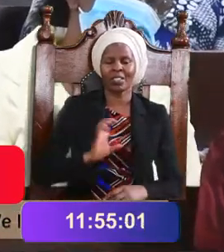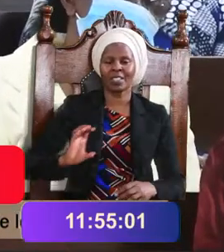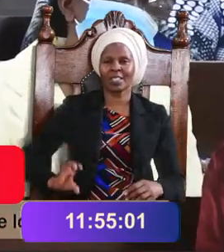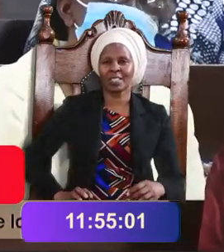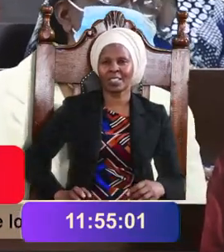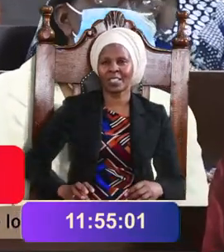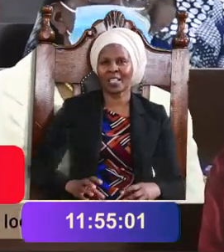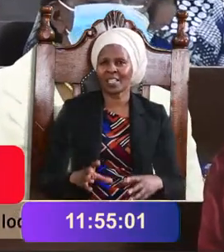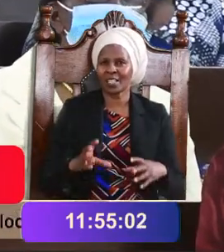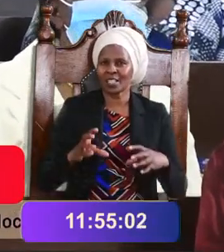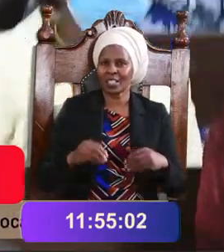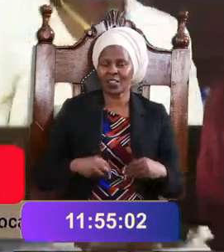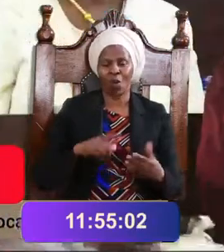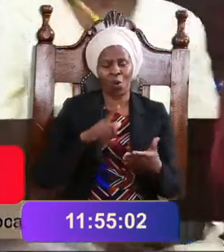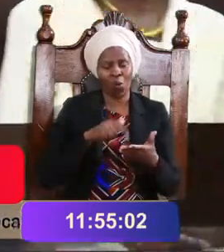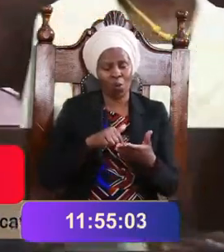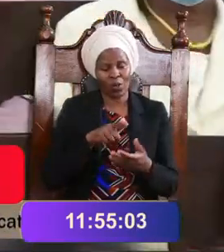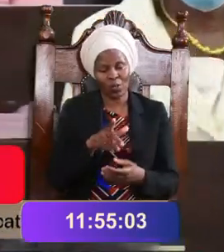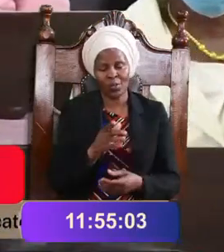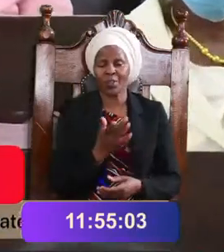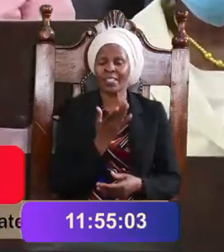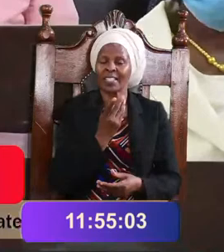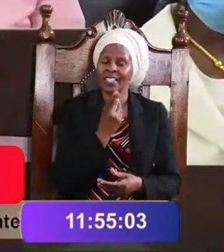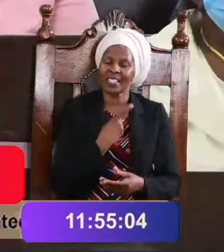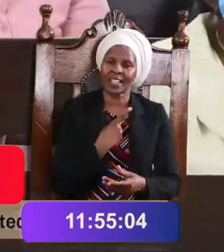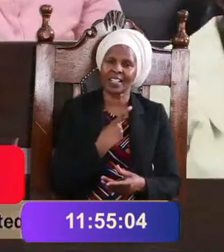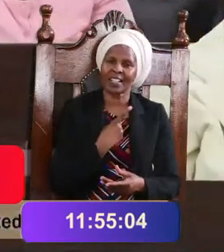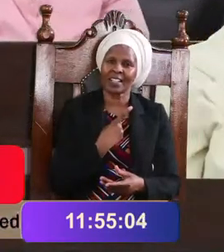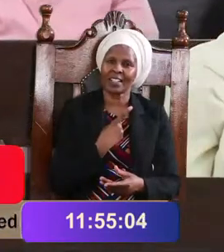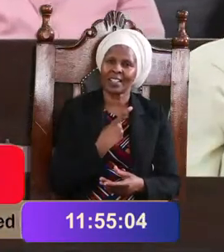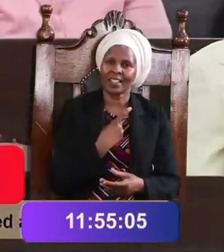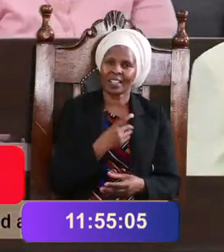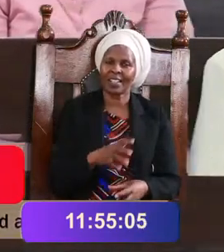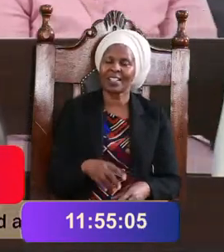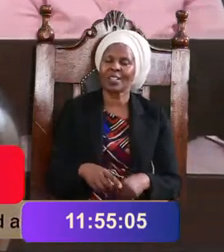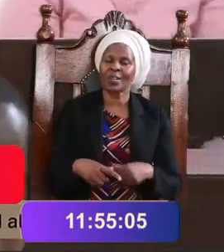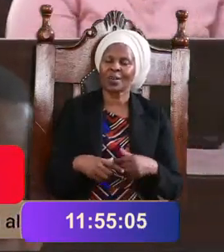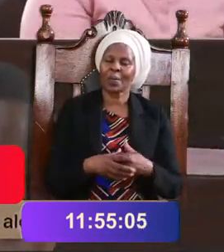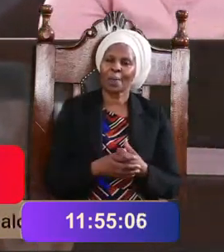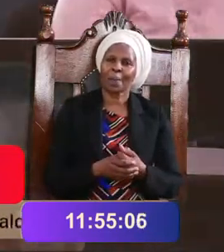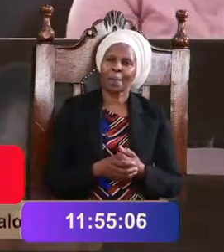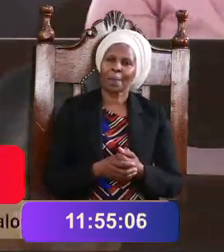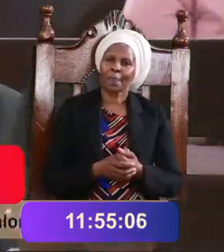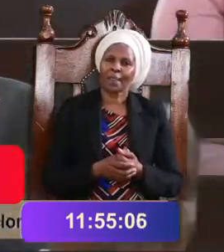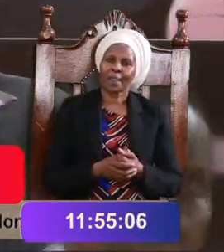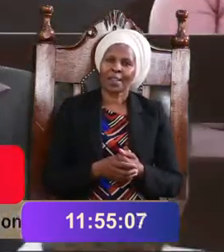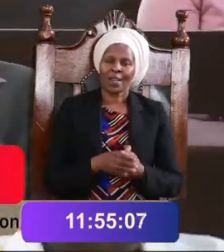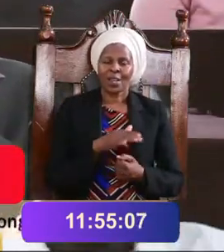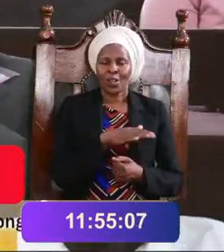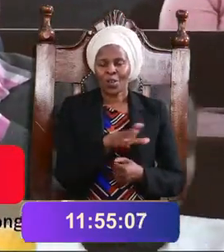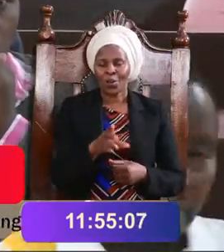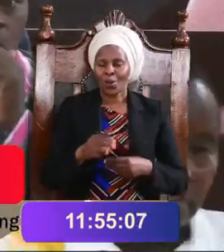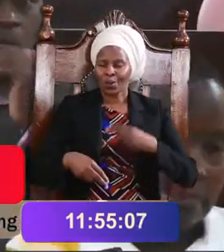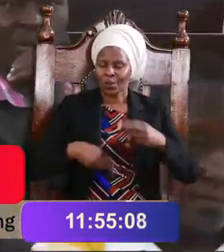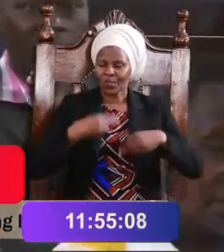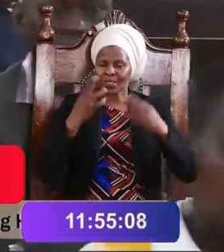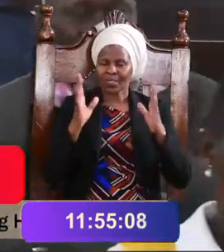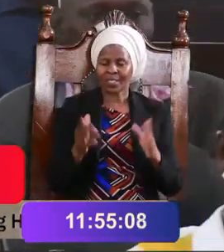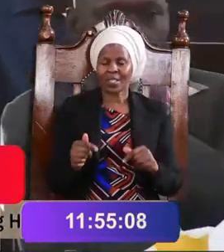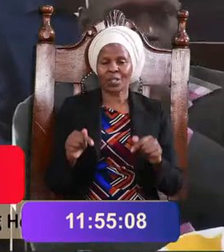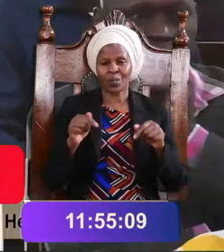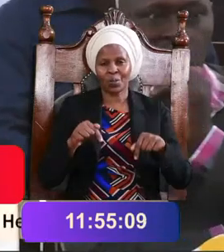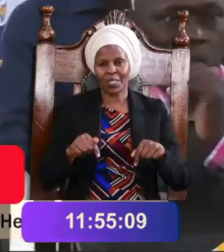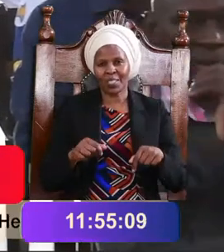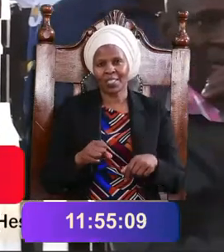ambalo unataka, pengine utakuja kuchukua Ukristo baadaye. Pia hozana yetu leo